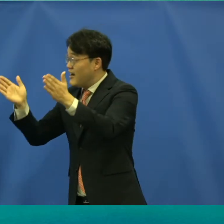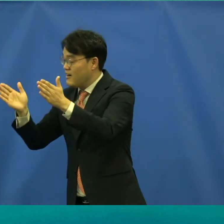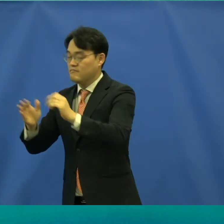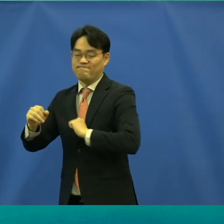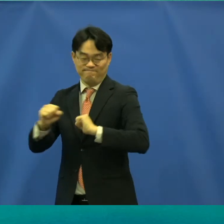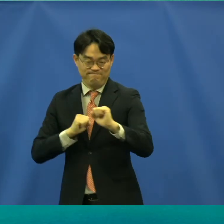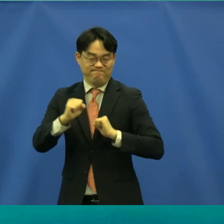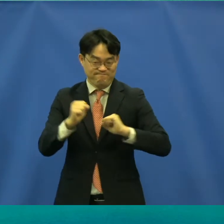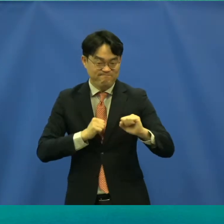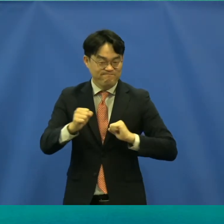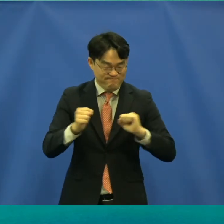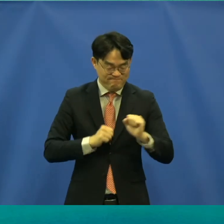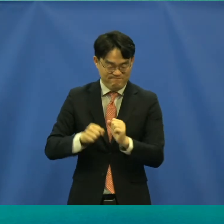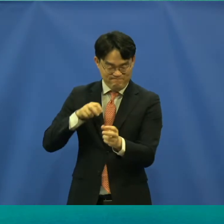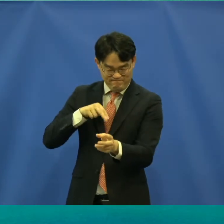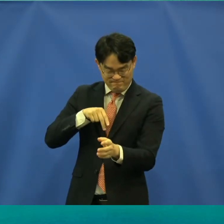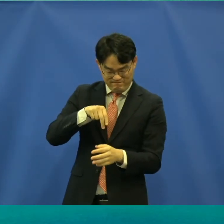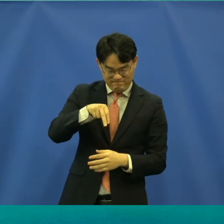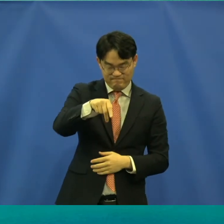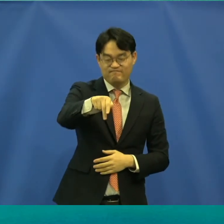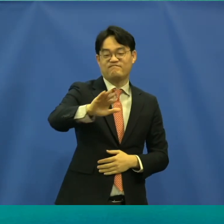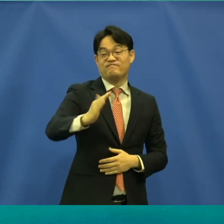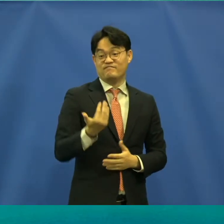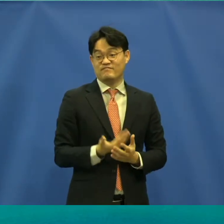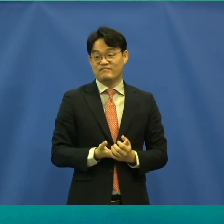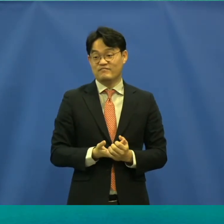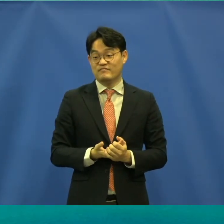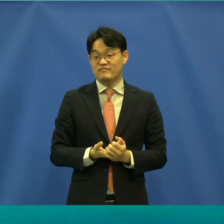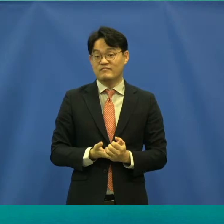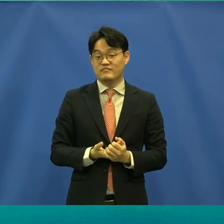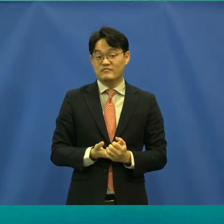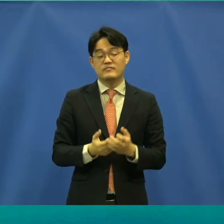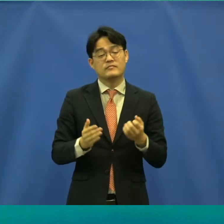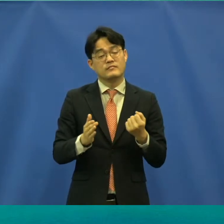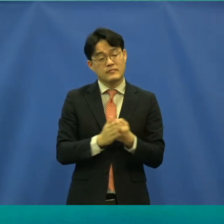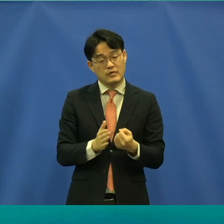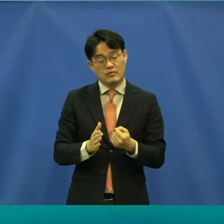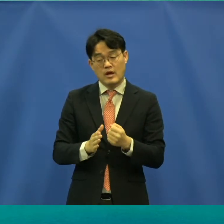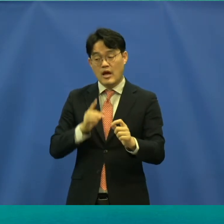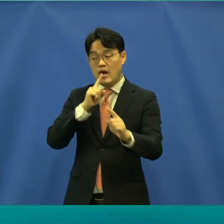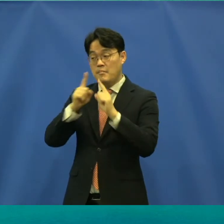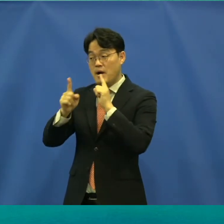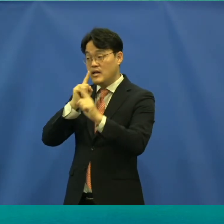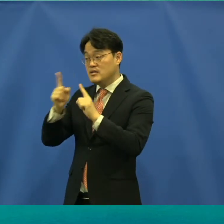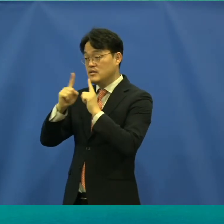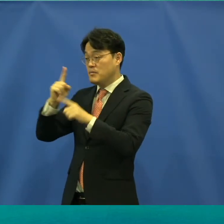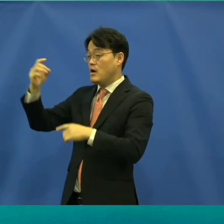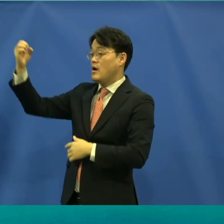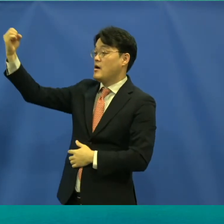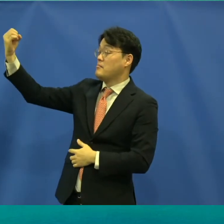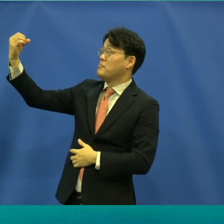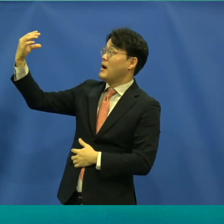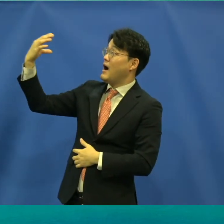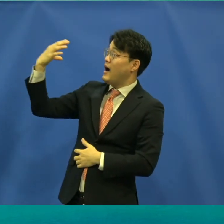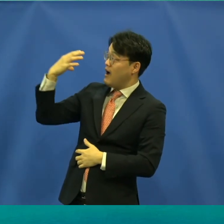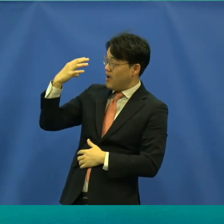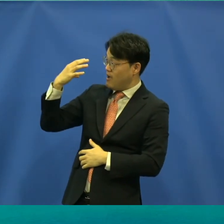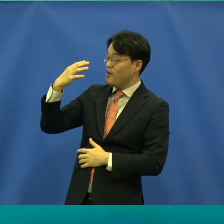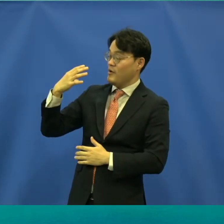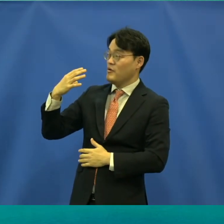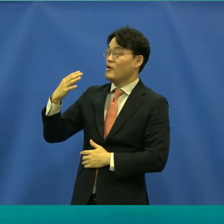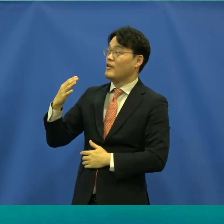그래서 말씀이 임하는 것이 복음입니다. 그 말씀이 임할 때 우리는 그것을 하나님의 부르심이라고 그러죠.